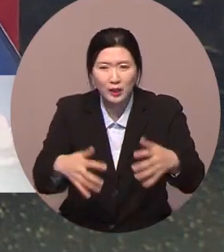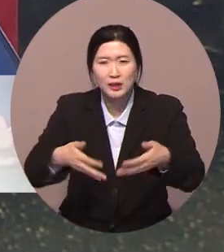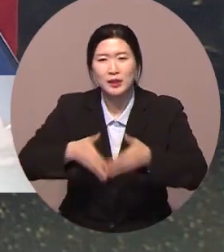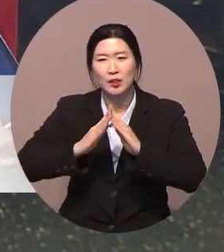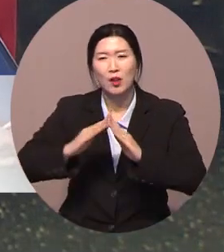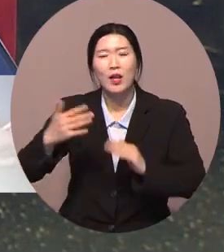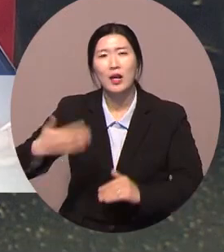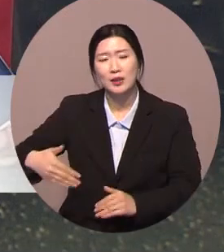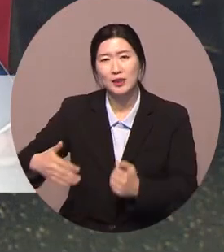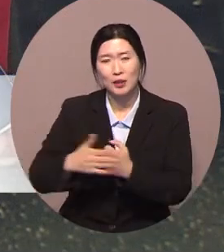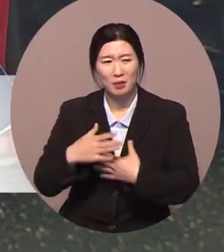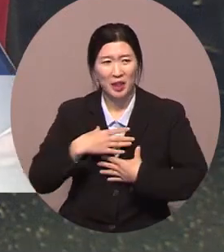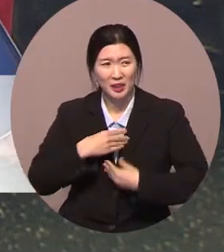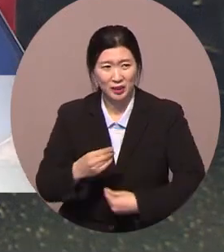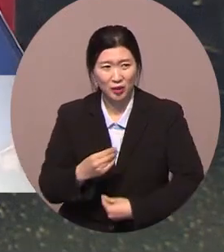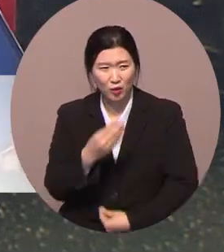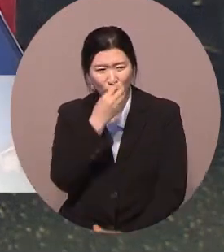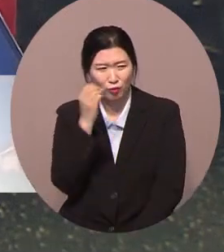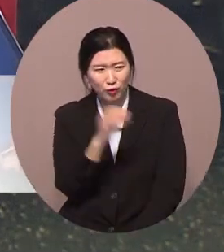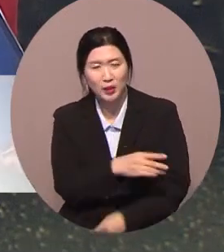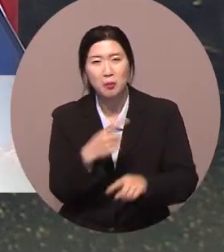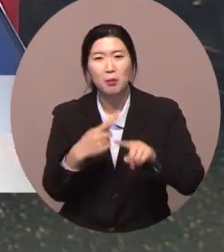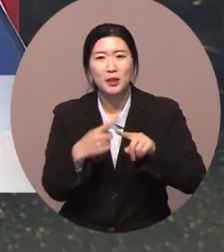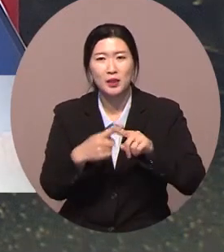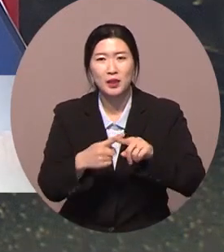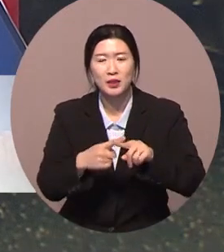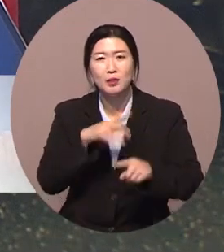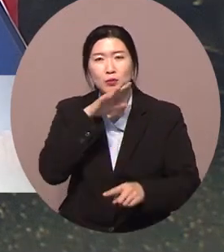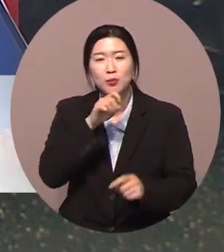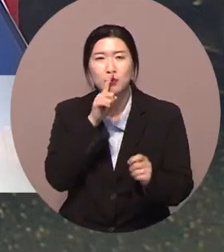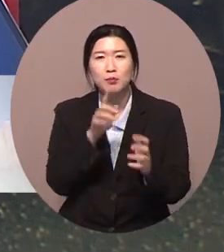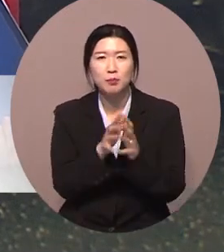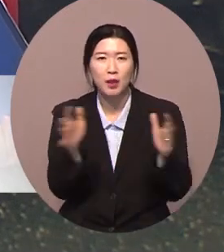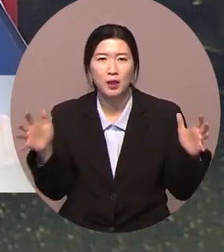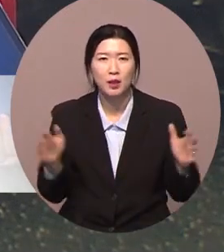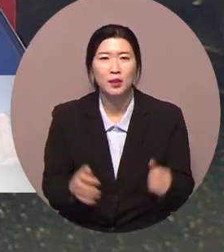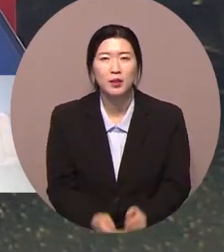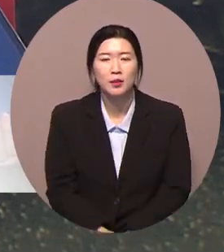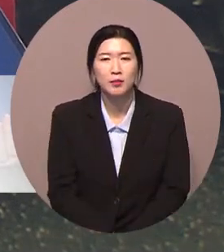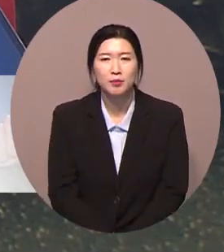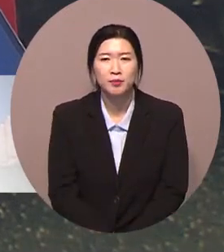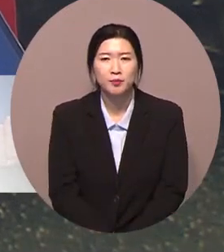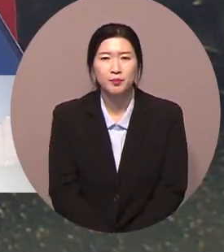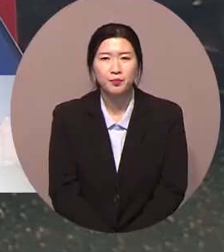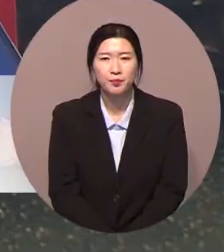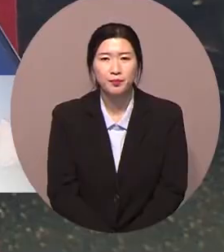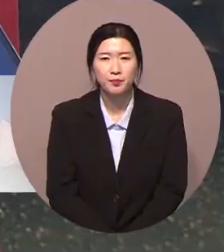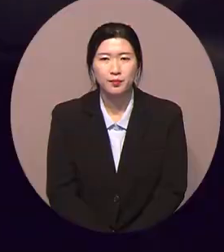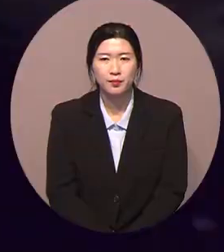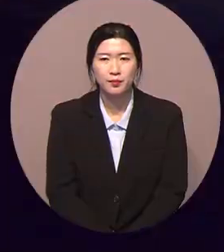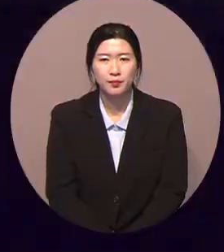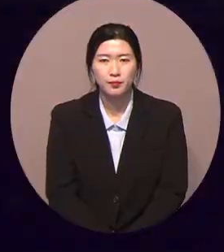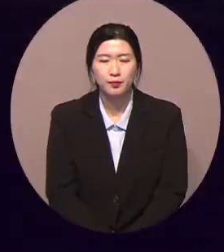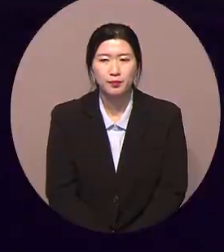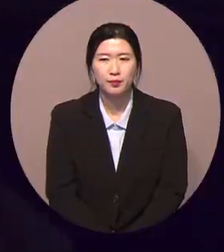없어서 시민 안전이 뒷전으로 밀렸다는 비난이 나오고 있습니다. 박선진 기자입니다.